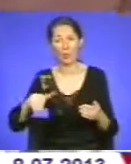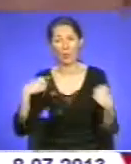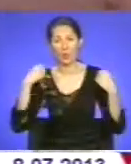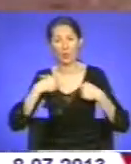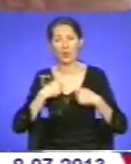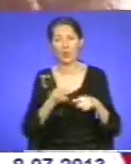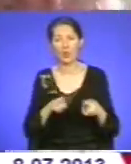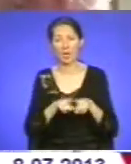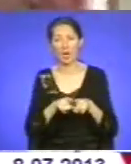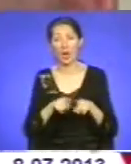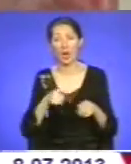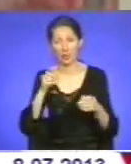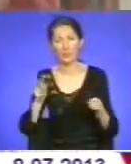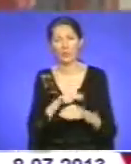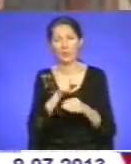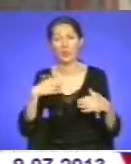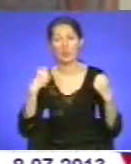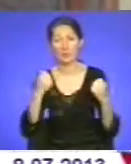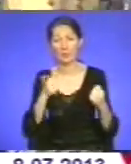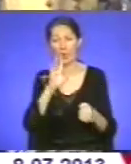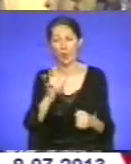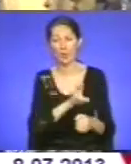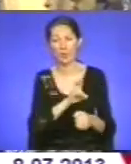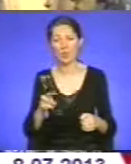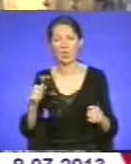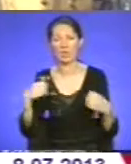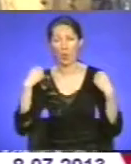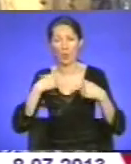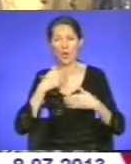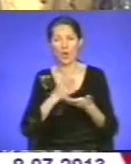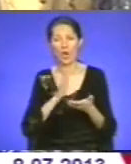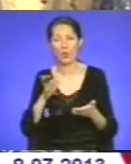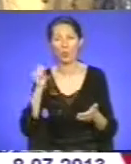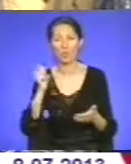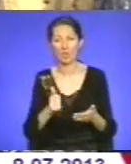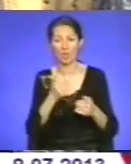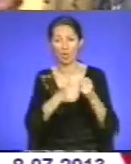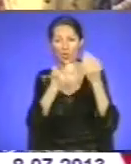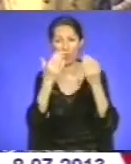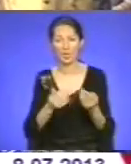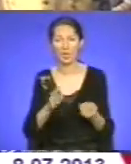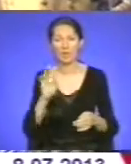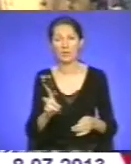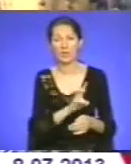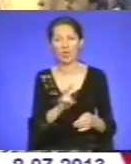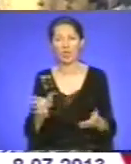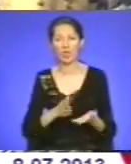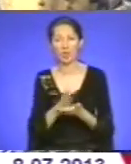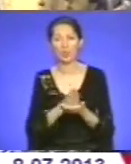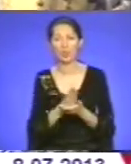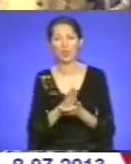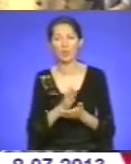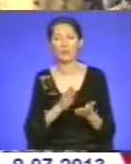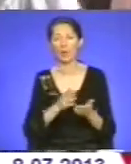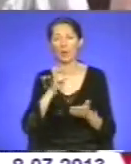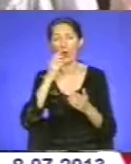У церкві одяг, вважають вони, має пробути щонайменше тиждень. Щодня священики служать молебні до ікони. Окрім